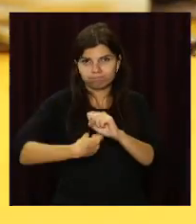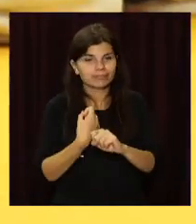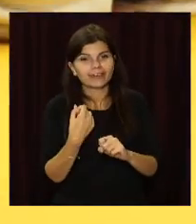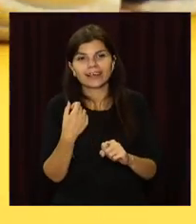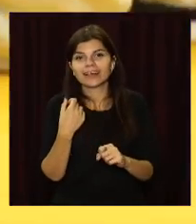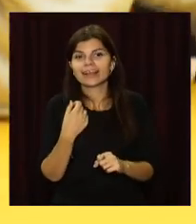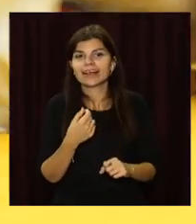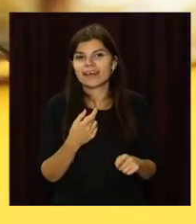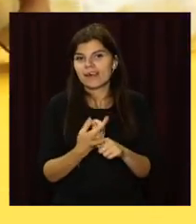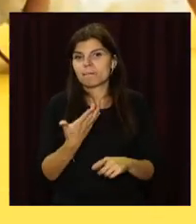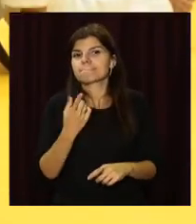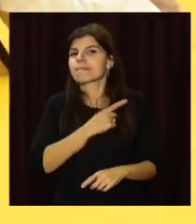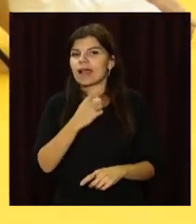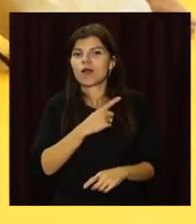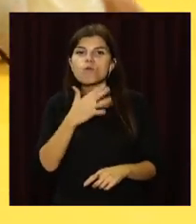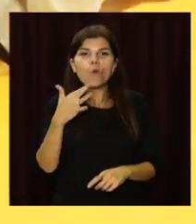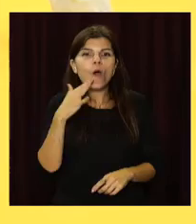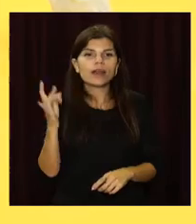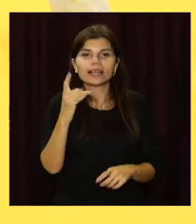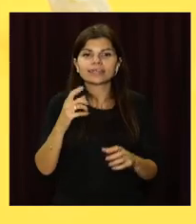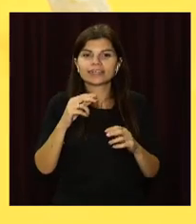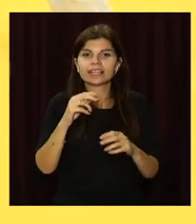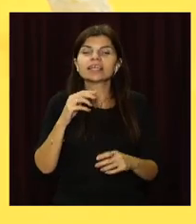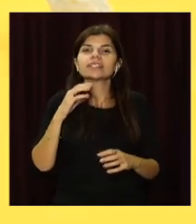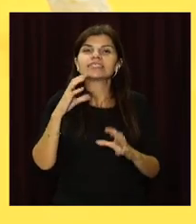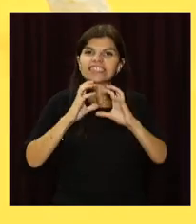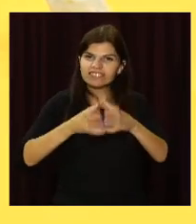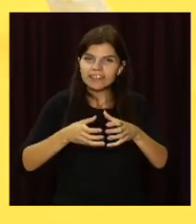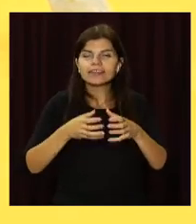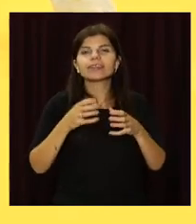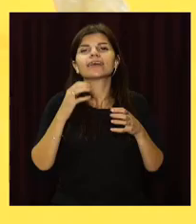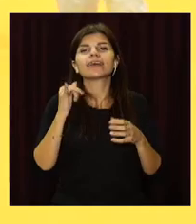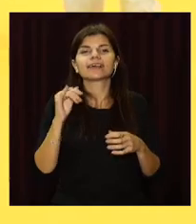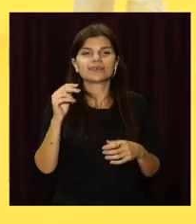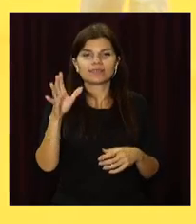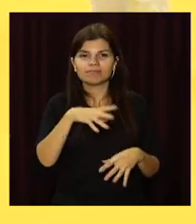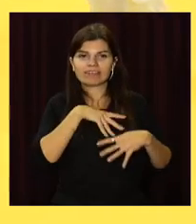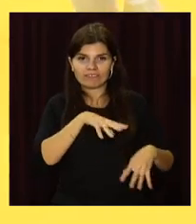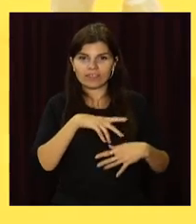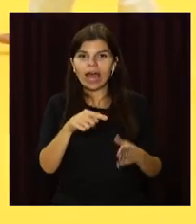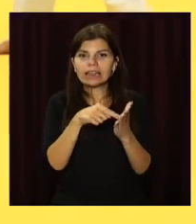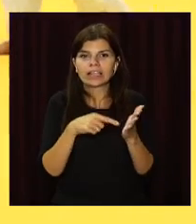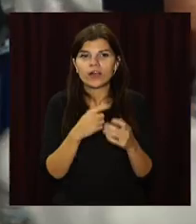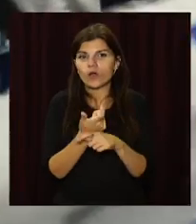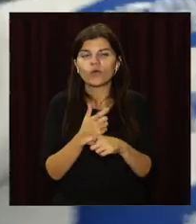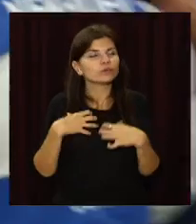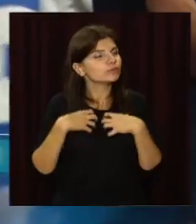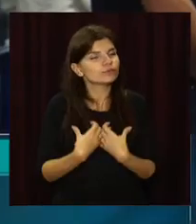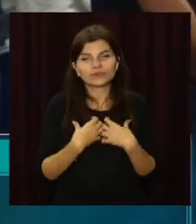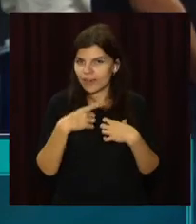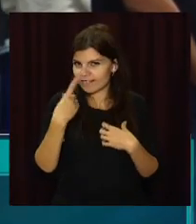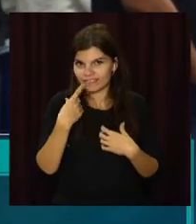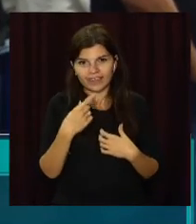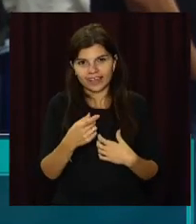справжнього майстра. Багаторазовий чемпіон світу і Європи серед ветеранів Ілля Чимчіурі ділиться. Дуже скучив за змаганнями. Не тільки